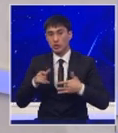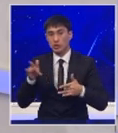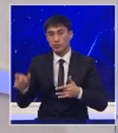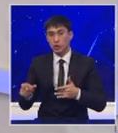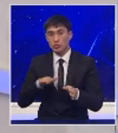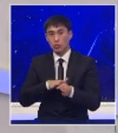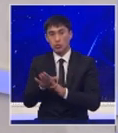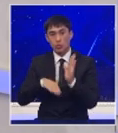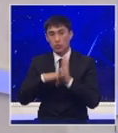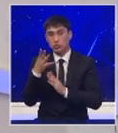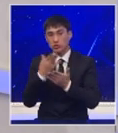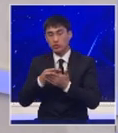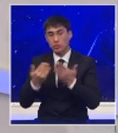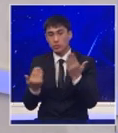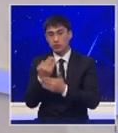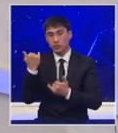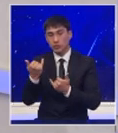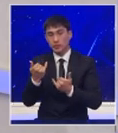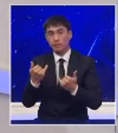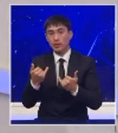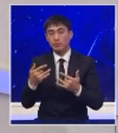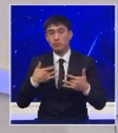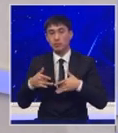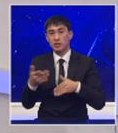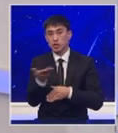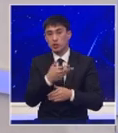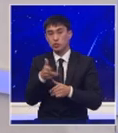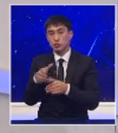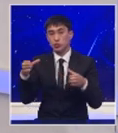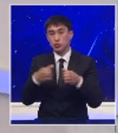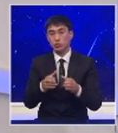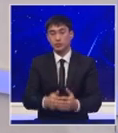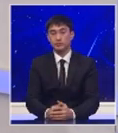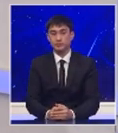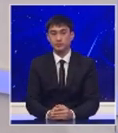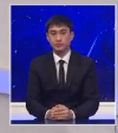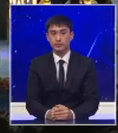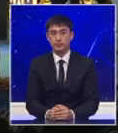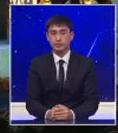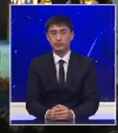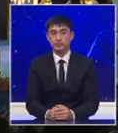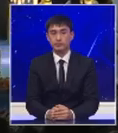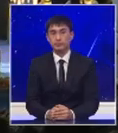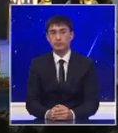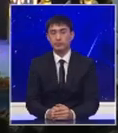исполнили лучшие произведения современника. На торжестве побывала и наша съемочная группа.